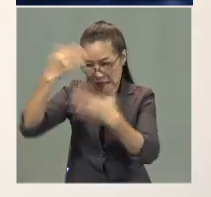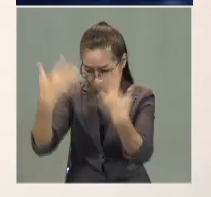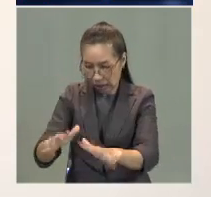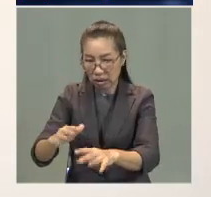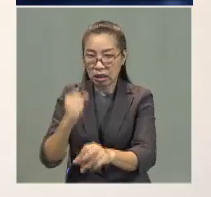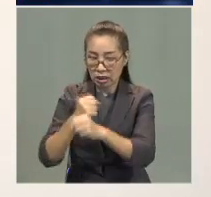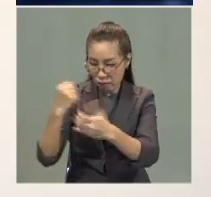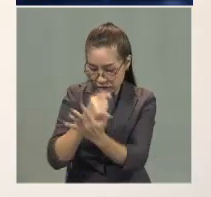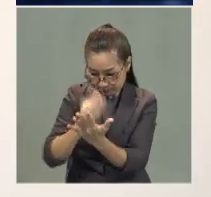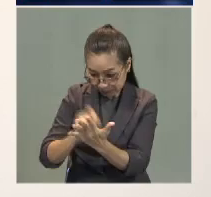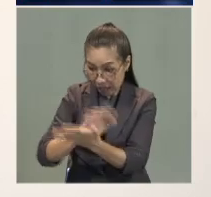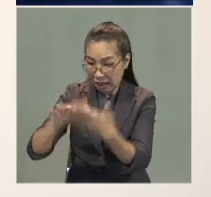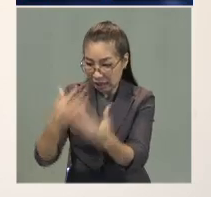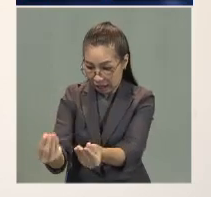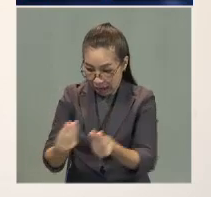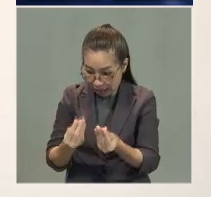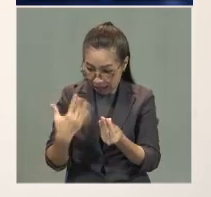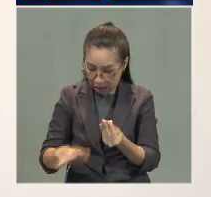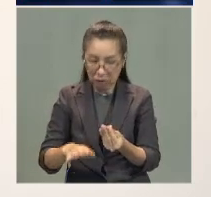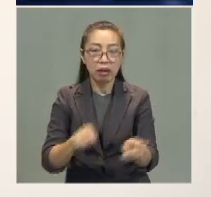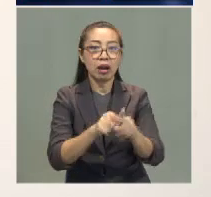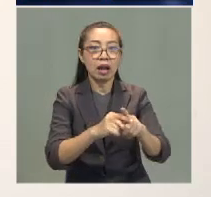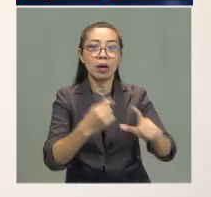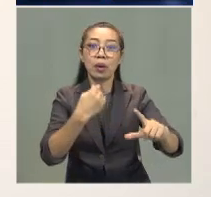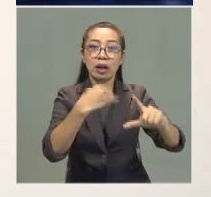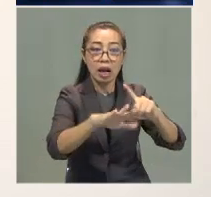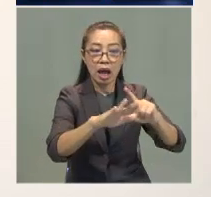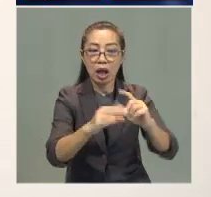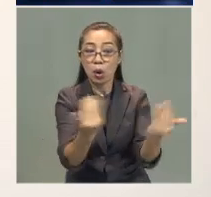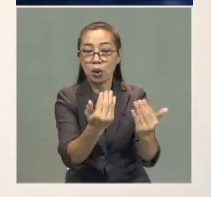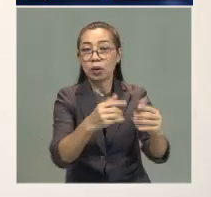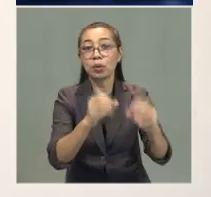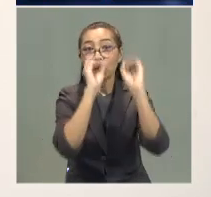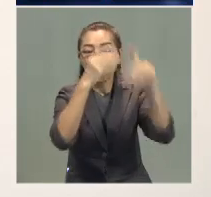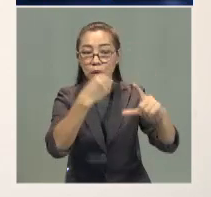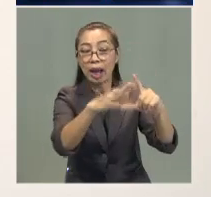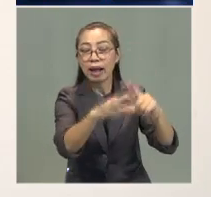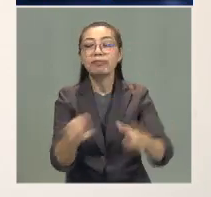ร็จเอาแบบฝึกหัดมาส่งเราปุ๊บหรือว่าเราส่งออนไลน์ไปให้คุณครูเสร็จปุ๊บเนี่ยก็จะปล่อยเขาฟรีไทม์นะครับ